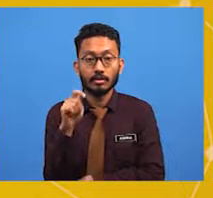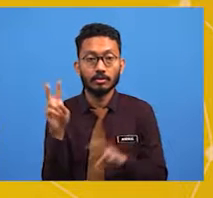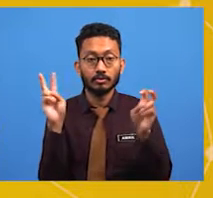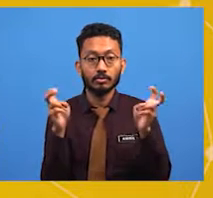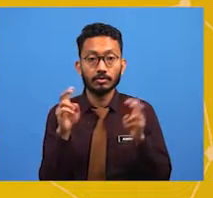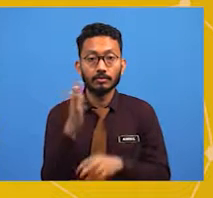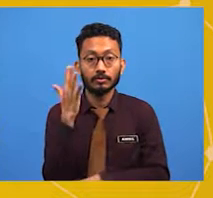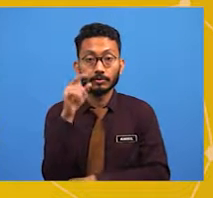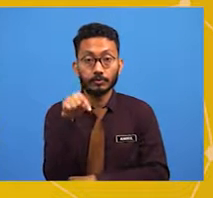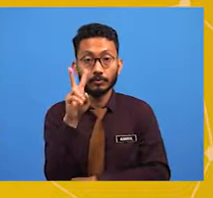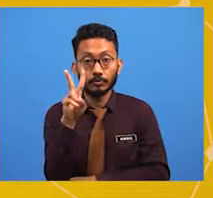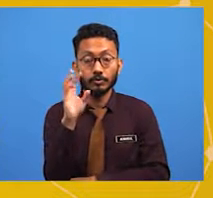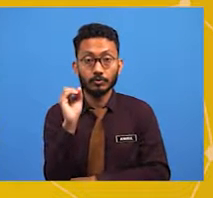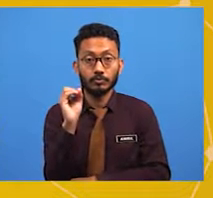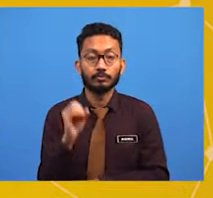15.50.